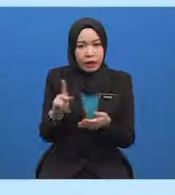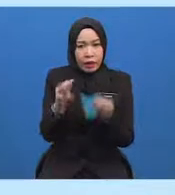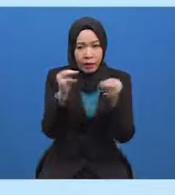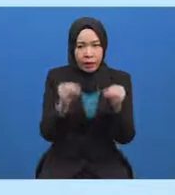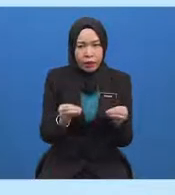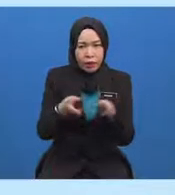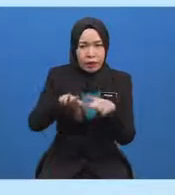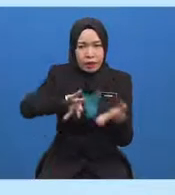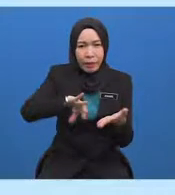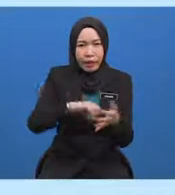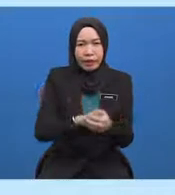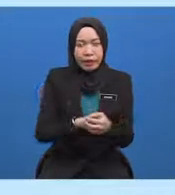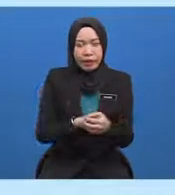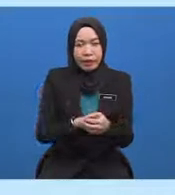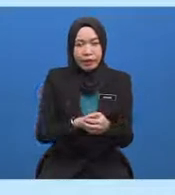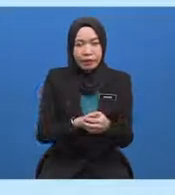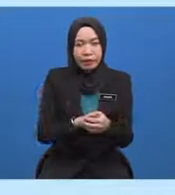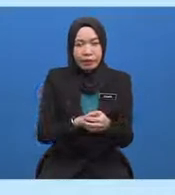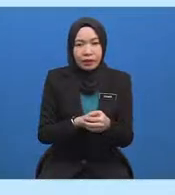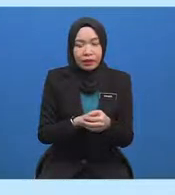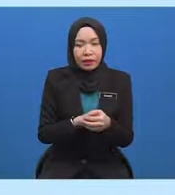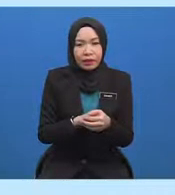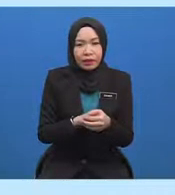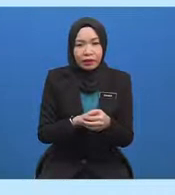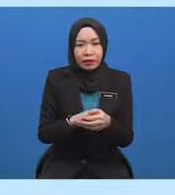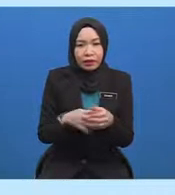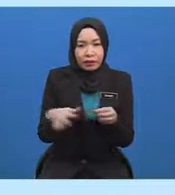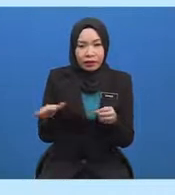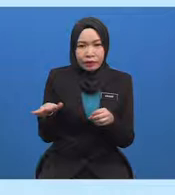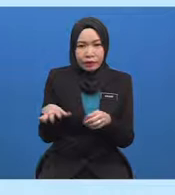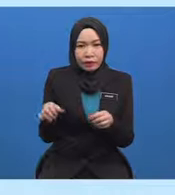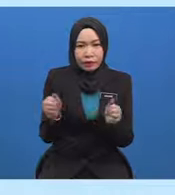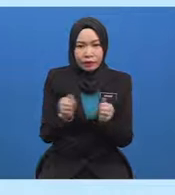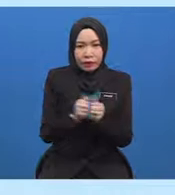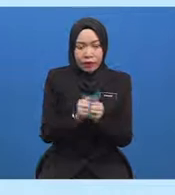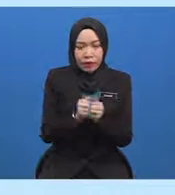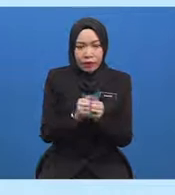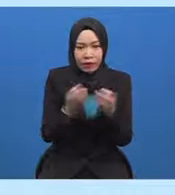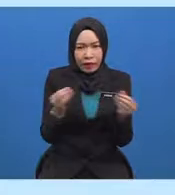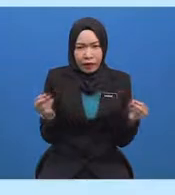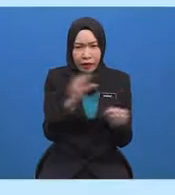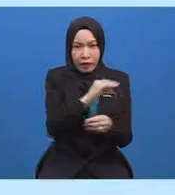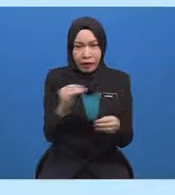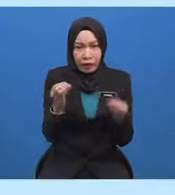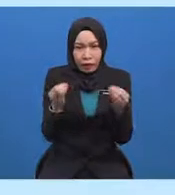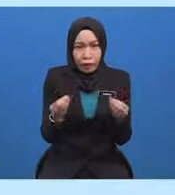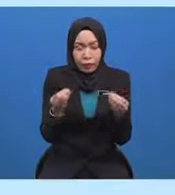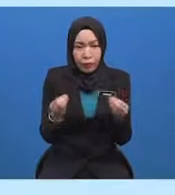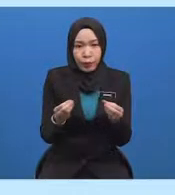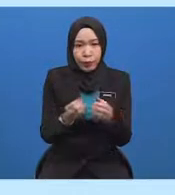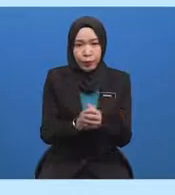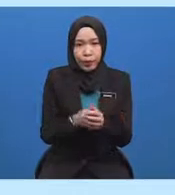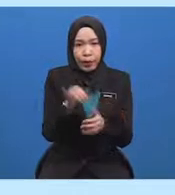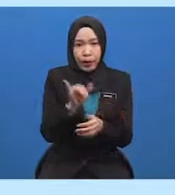di sekitar kawasan kejadian tanah runtuh dan aliran lumpur juga akan mengimbau srumah rumah